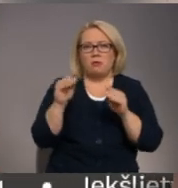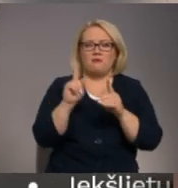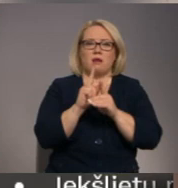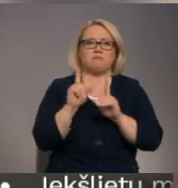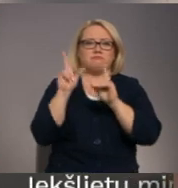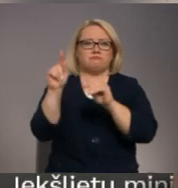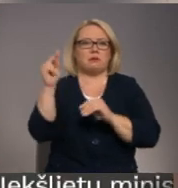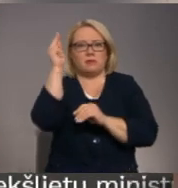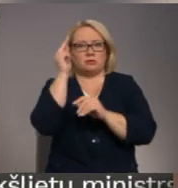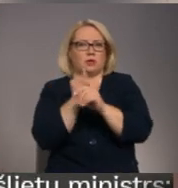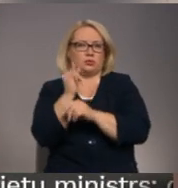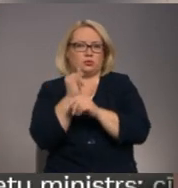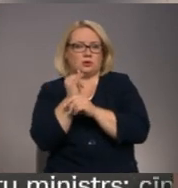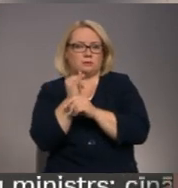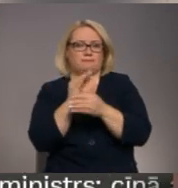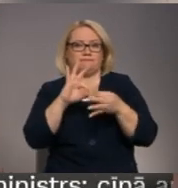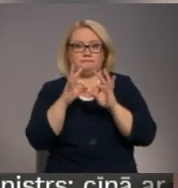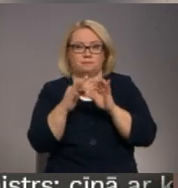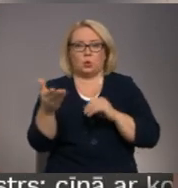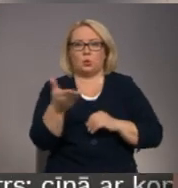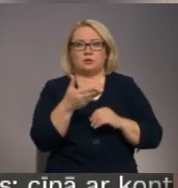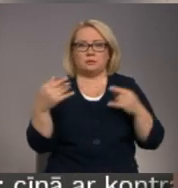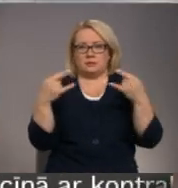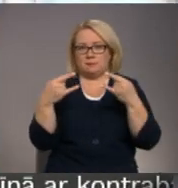doties mācību ekskursijās par to TV Kurzemē.